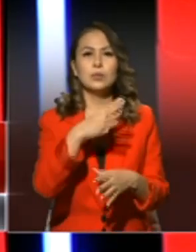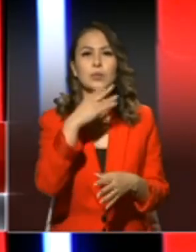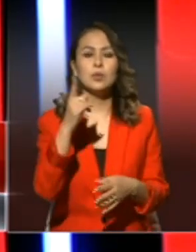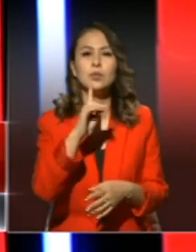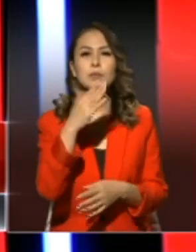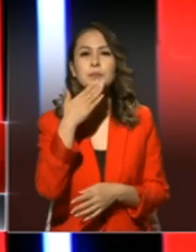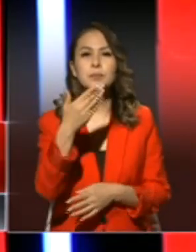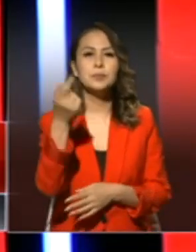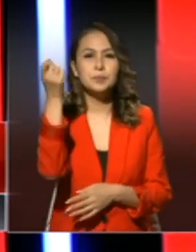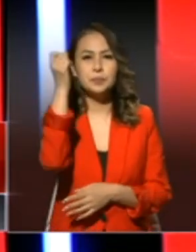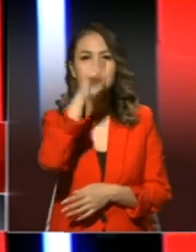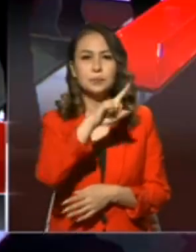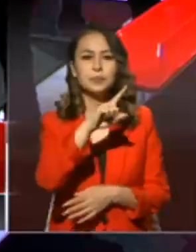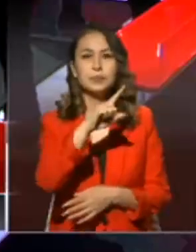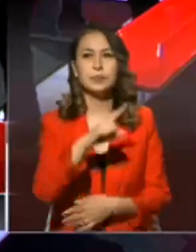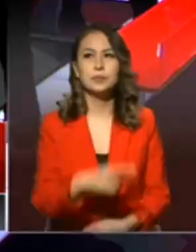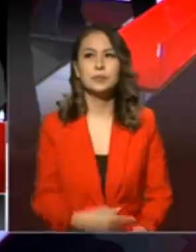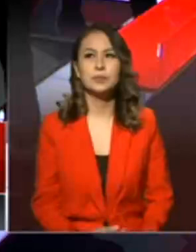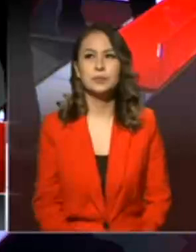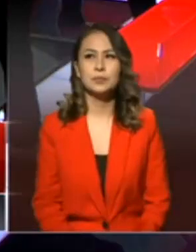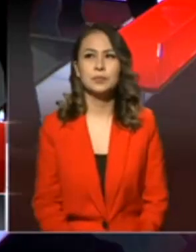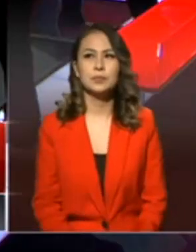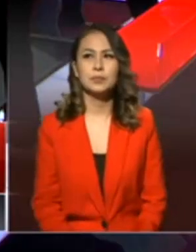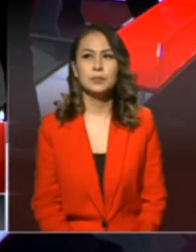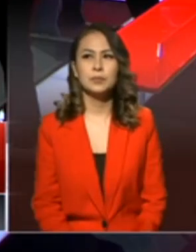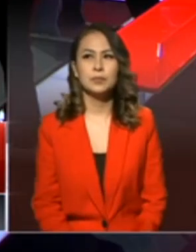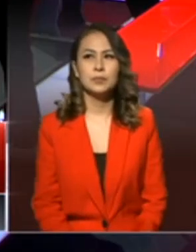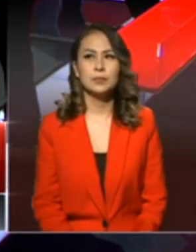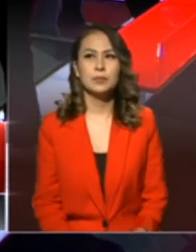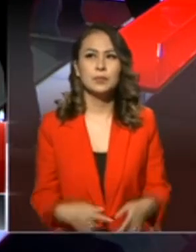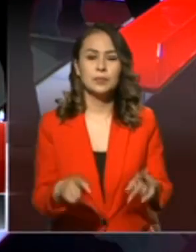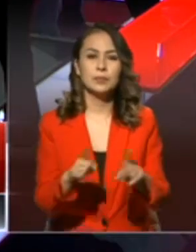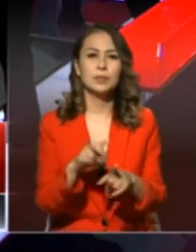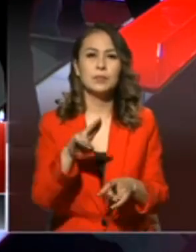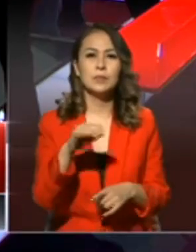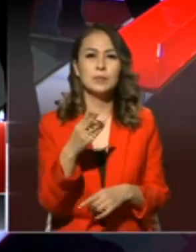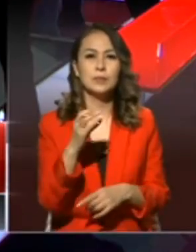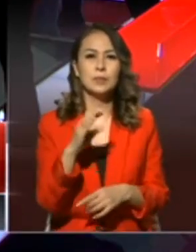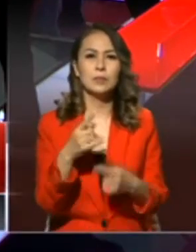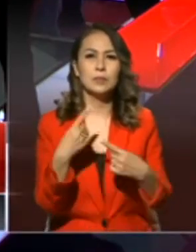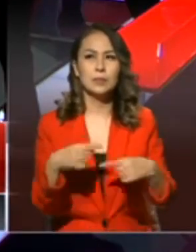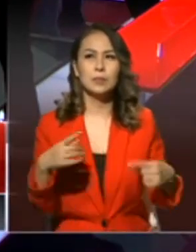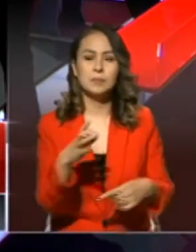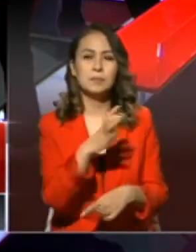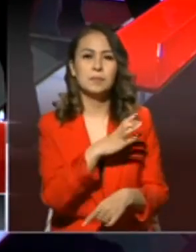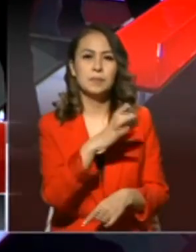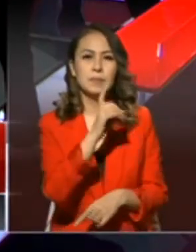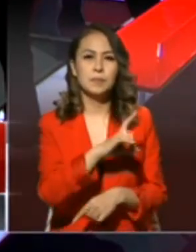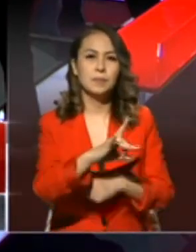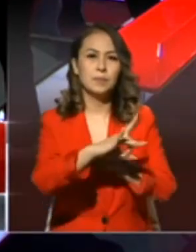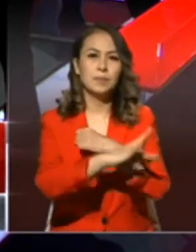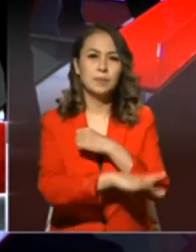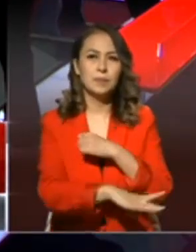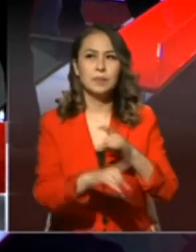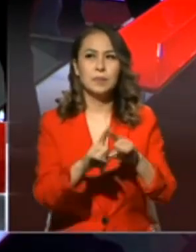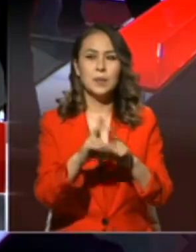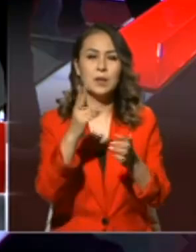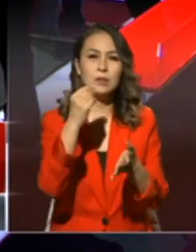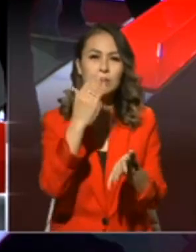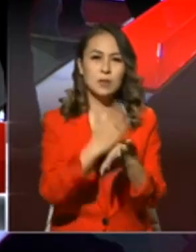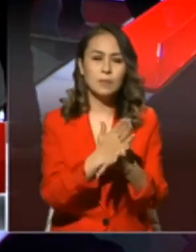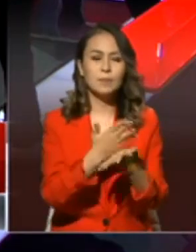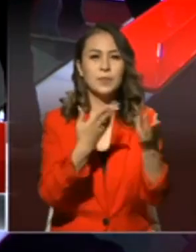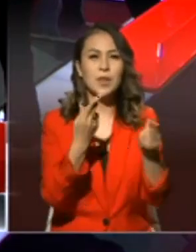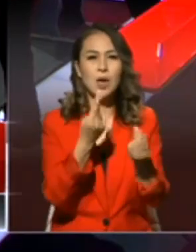не ойлайды? Міне бізге сол қызық болып отыр. Пациенттер тарапынан бұл сатып алу жағы тағы да бай адам мен кедей адамдардың ақшасы бар және